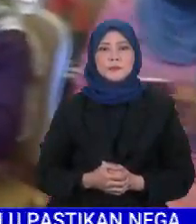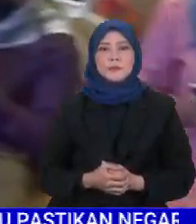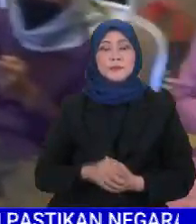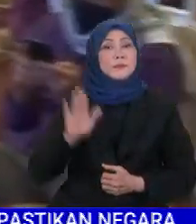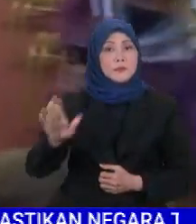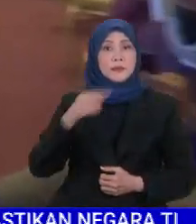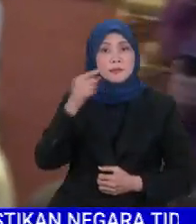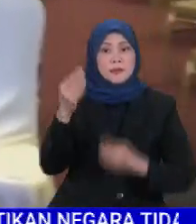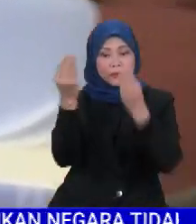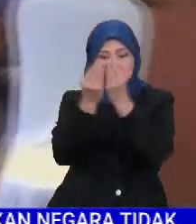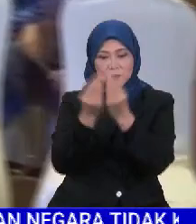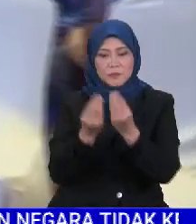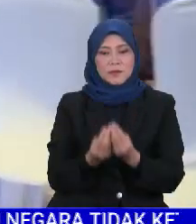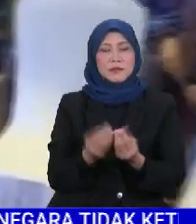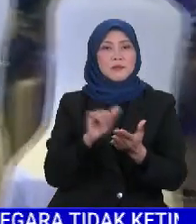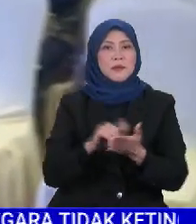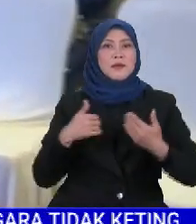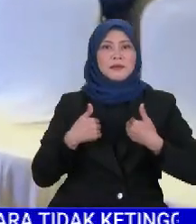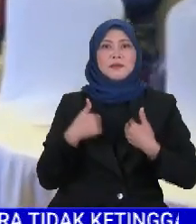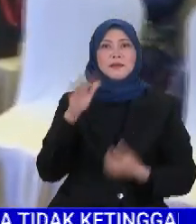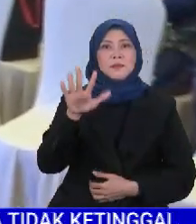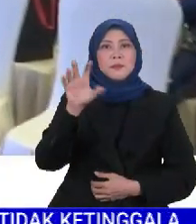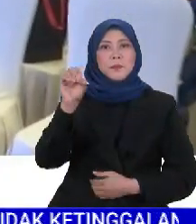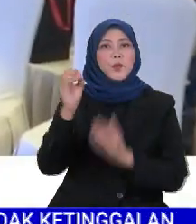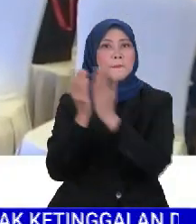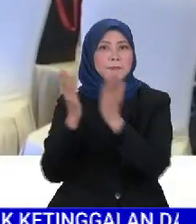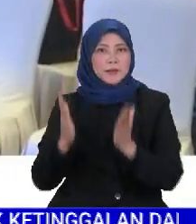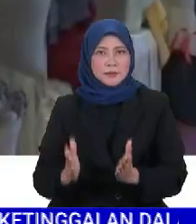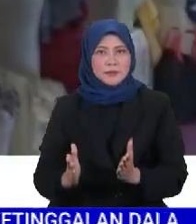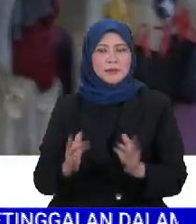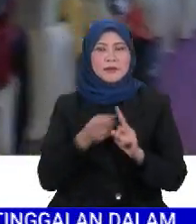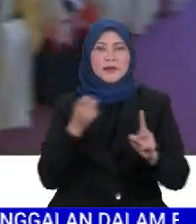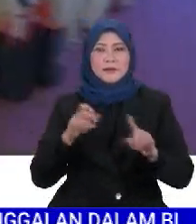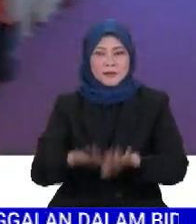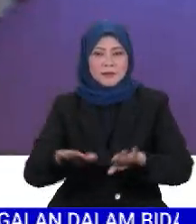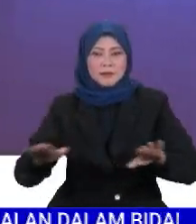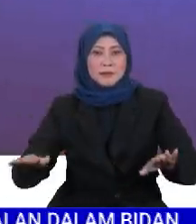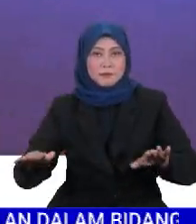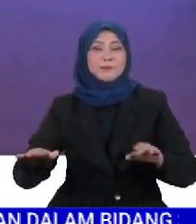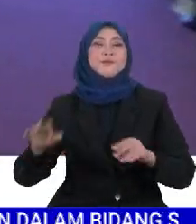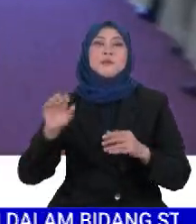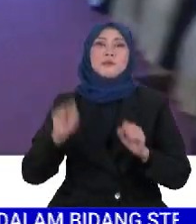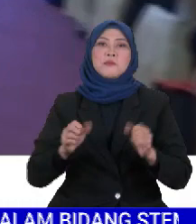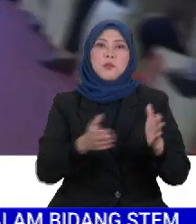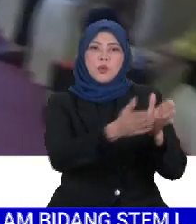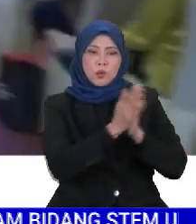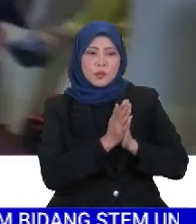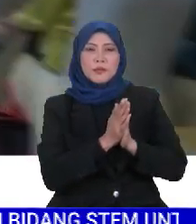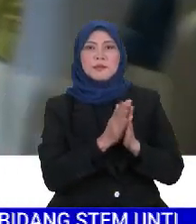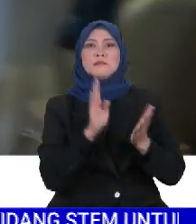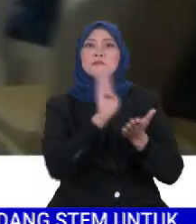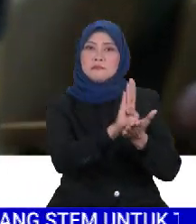Jelasnya, daripada jumlah tersebut, terdapat 50 pelajar terdiri daripada anak-anak tempatan yang turut memohon skim yang